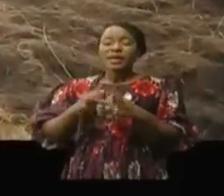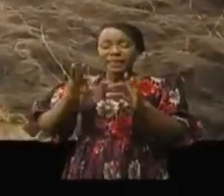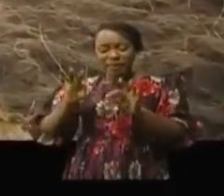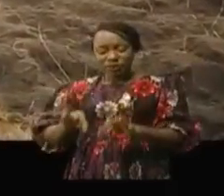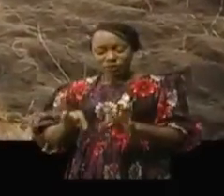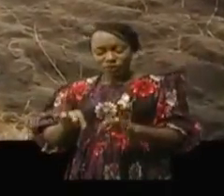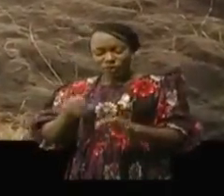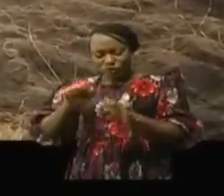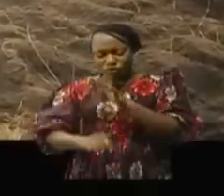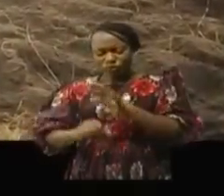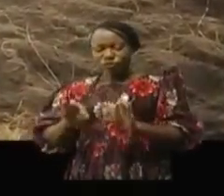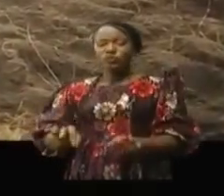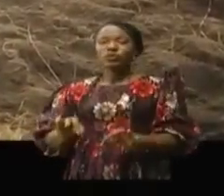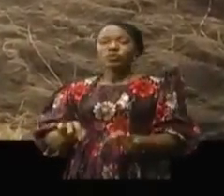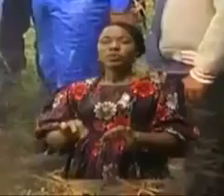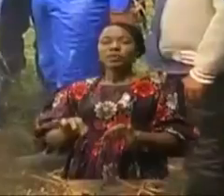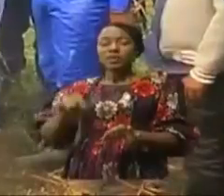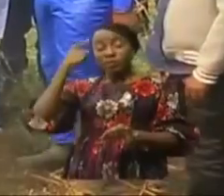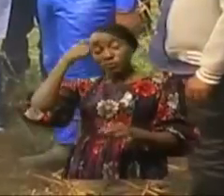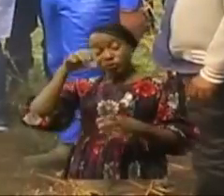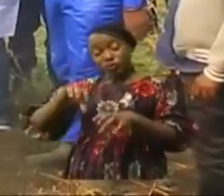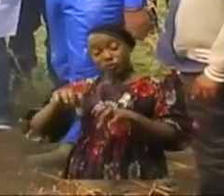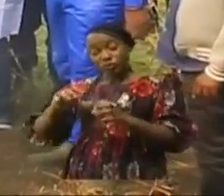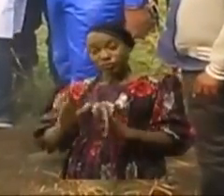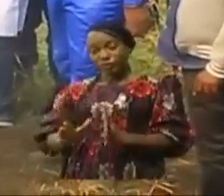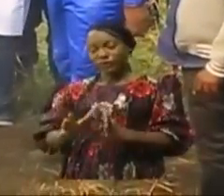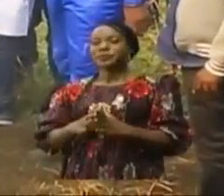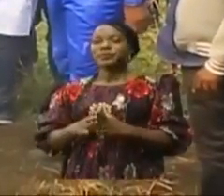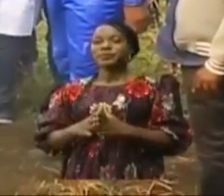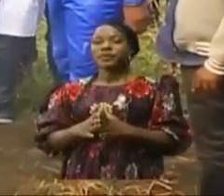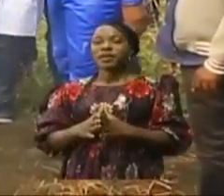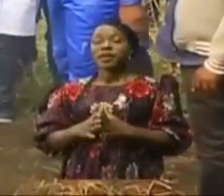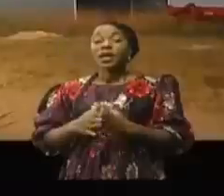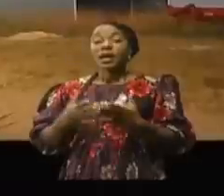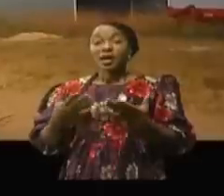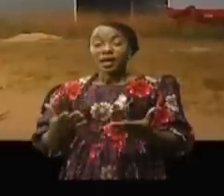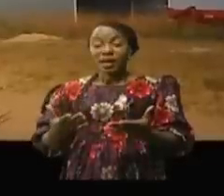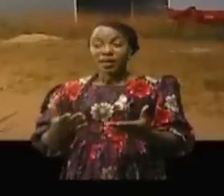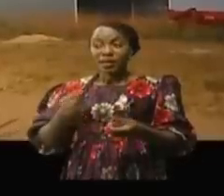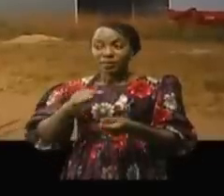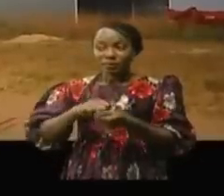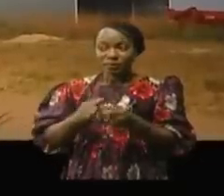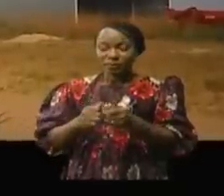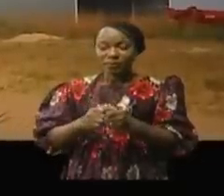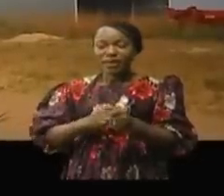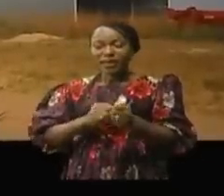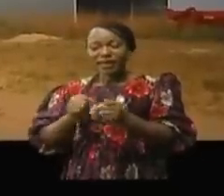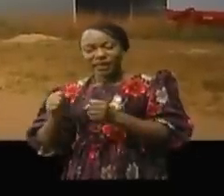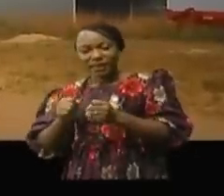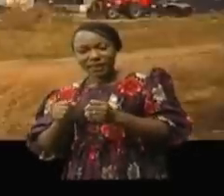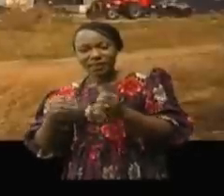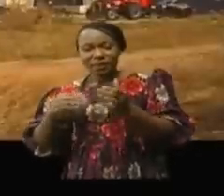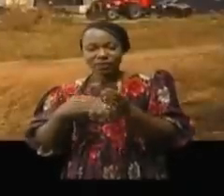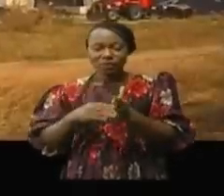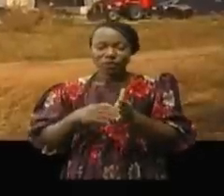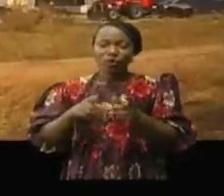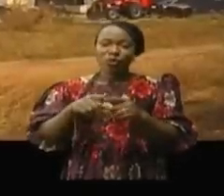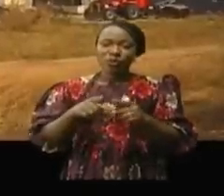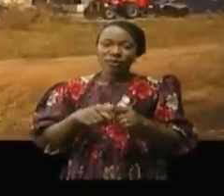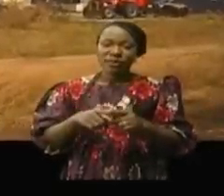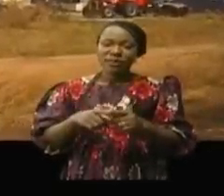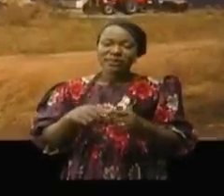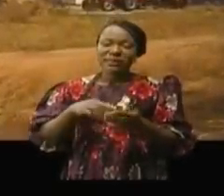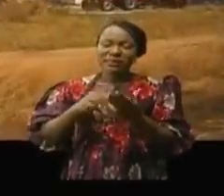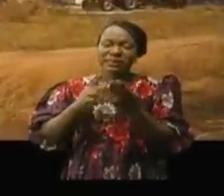afin de permettre aux Congolais d'accéder rapidement au mieux-être. Malgré les soubresauts liés aux luttes d'intérêts partisans qui ont failli étouffer ces